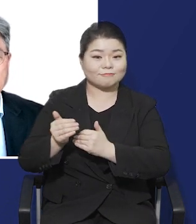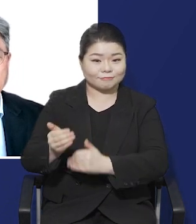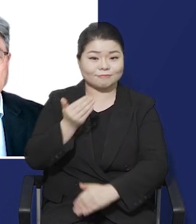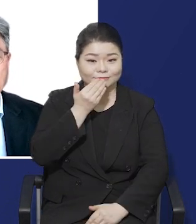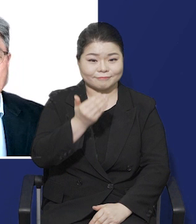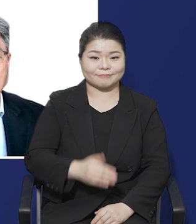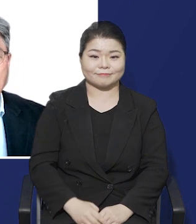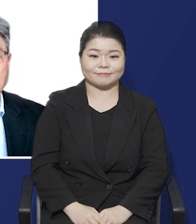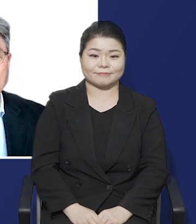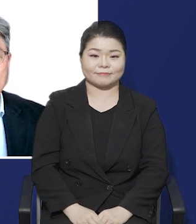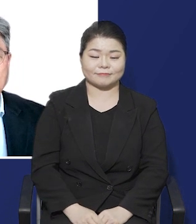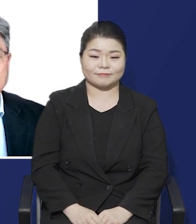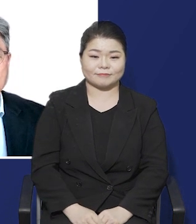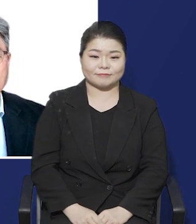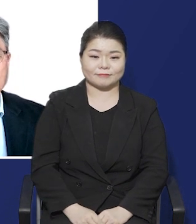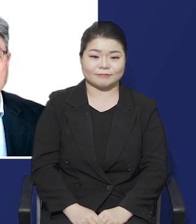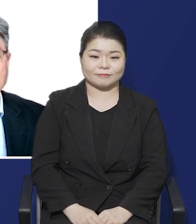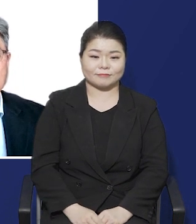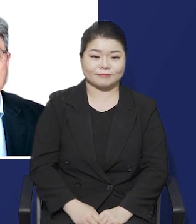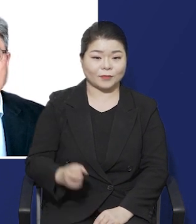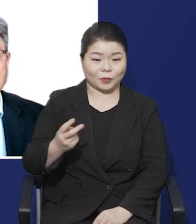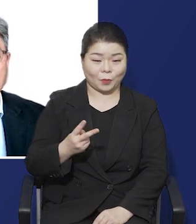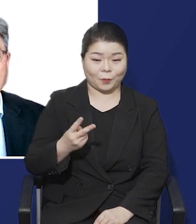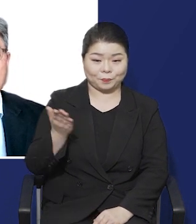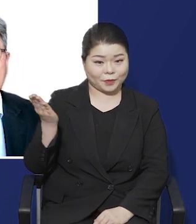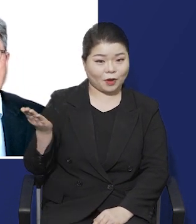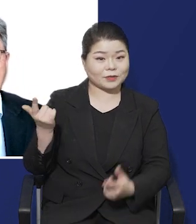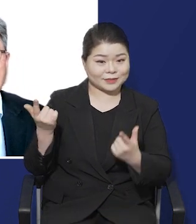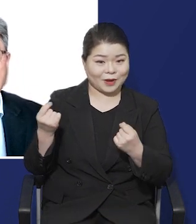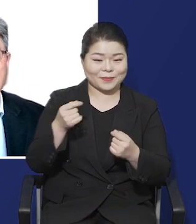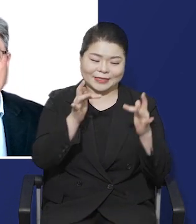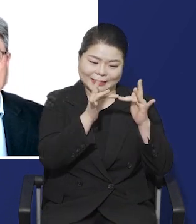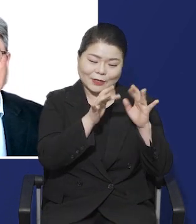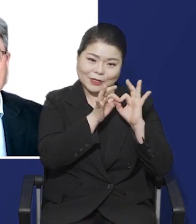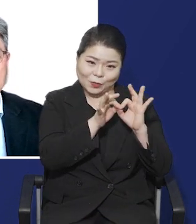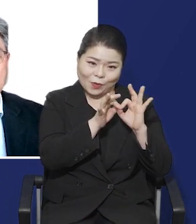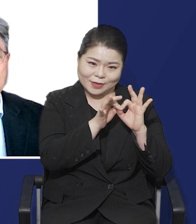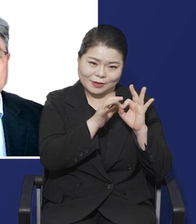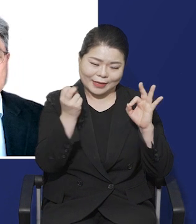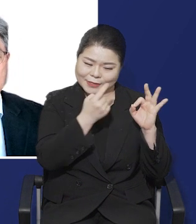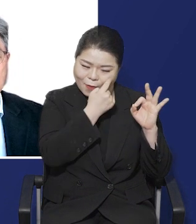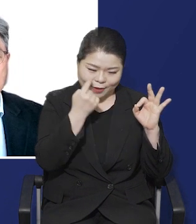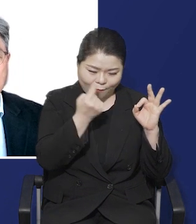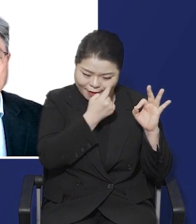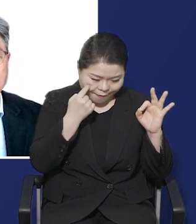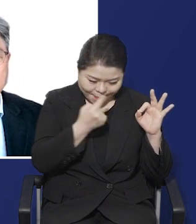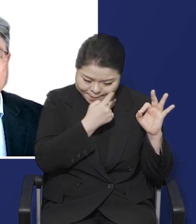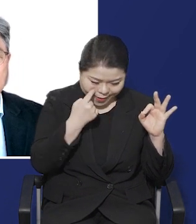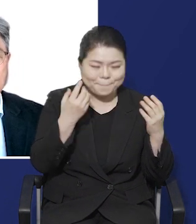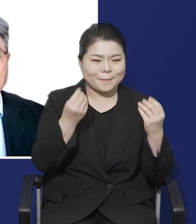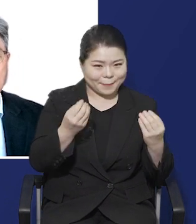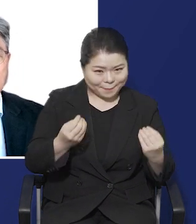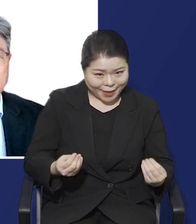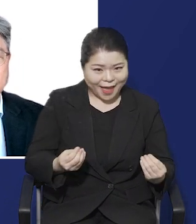있습니다. 또한 그 보시는 바와 같이 인터넷 사이트를 통해 더 구체적으로 다시 확인 절차를 거쳐서